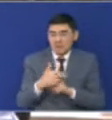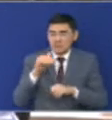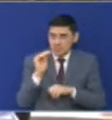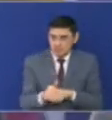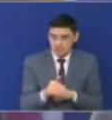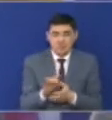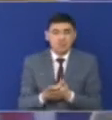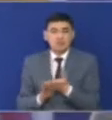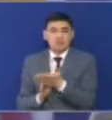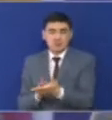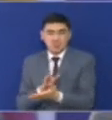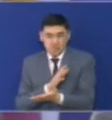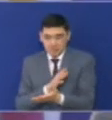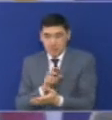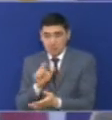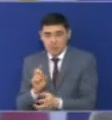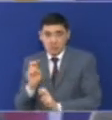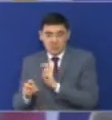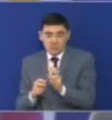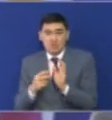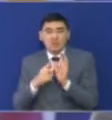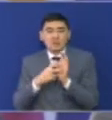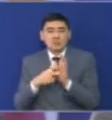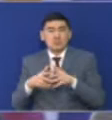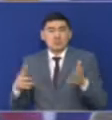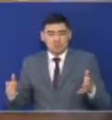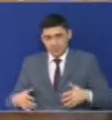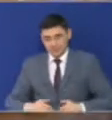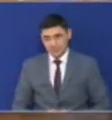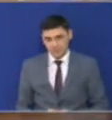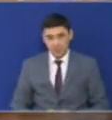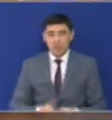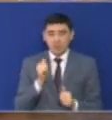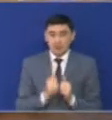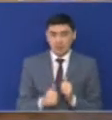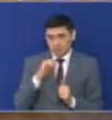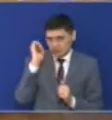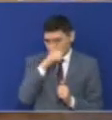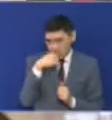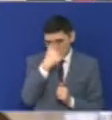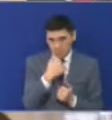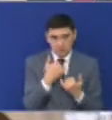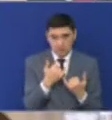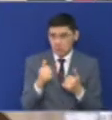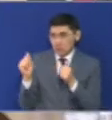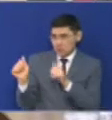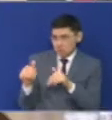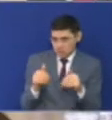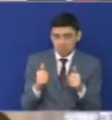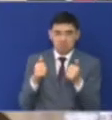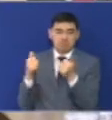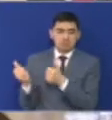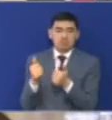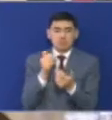общественную приемную обратилось более 800 семичан. Согласно анализу, ежегодно увеличивается количество положительно решенных вопросов. В